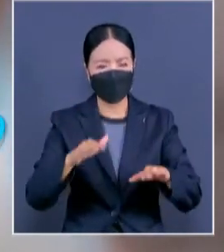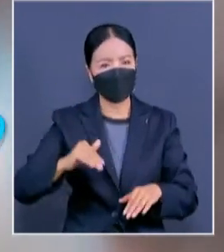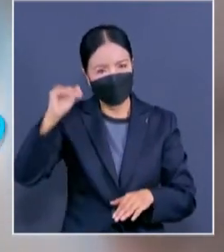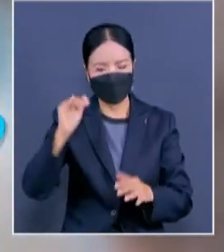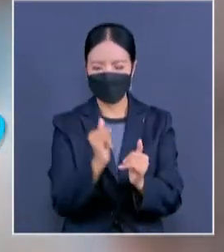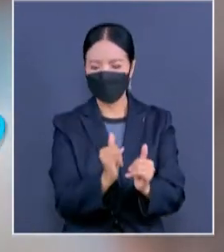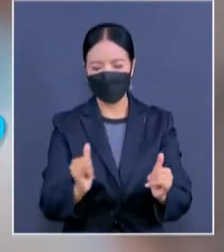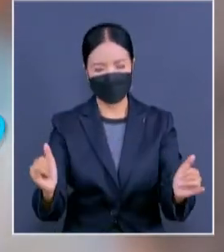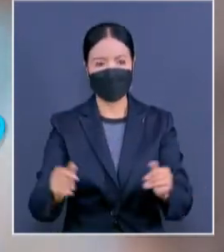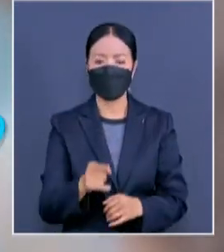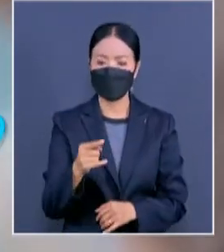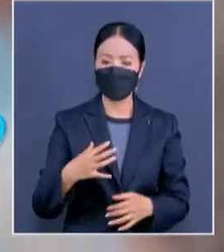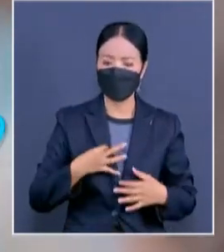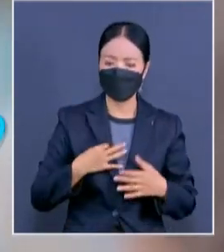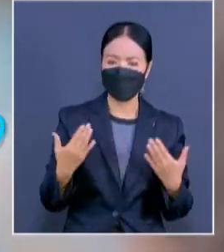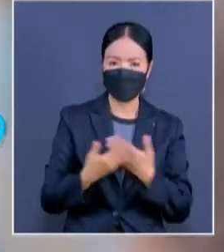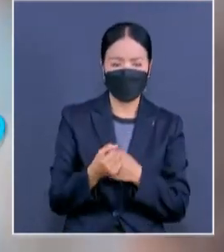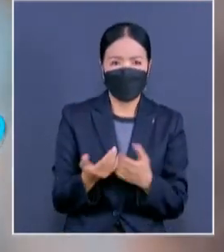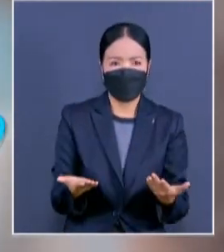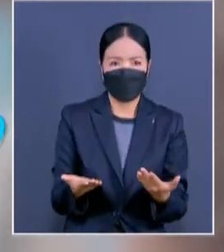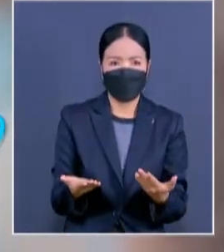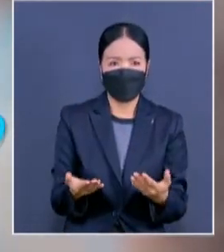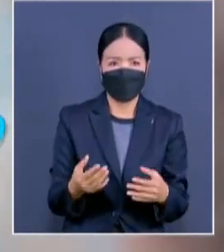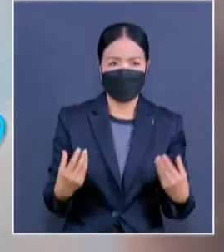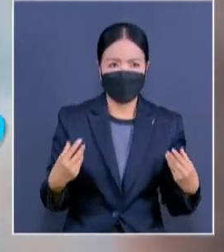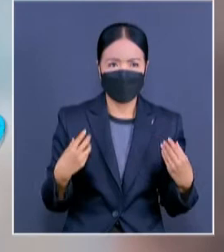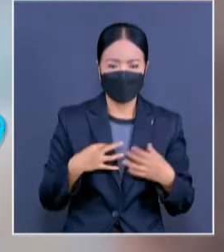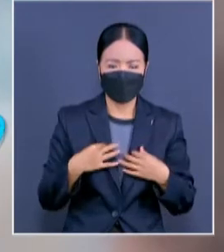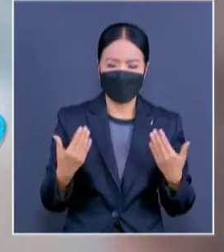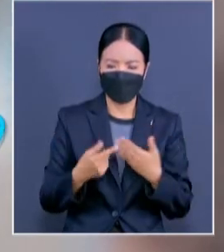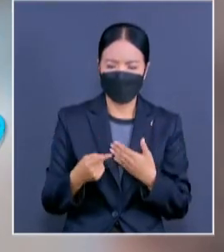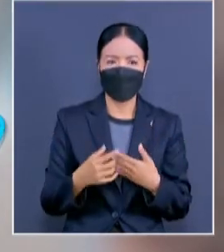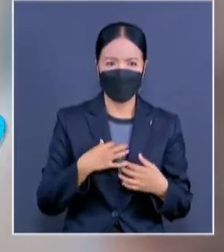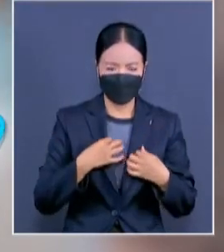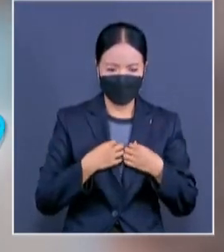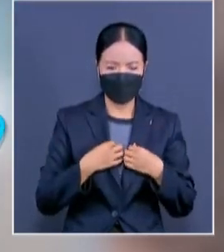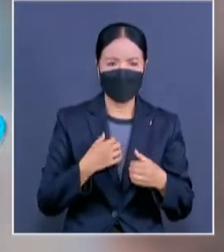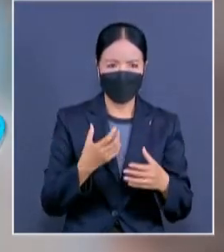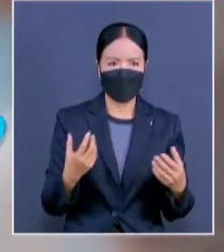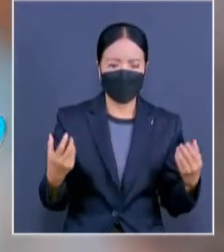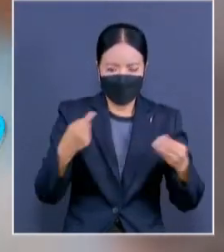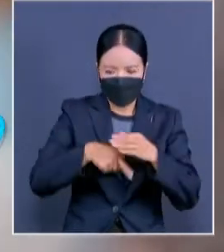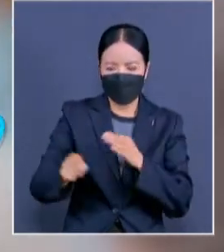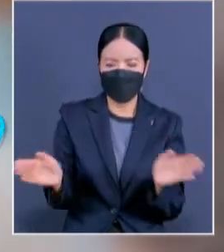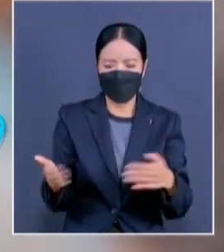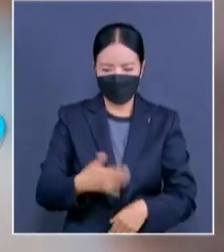แล้วเวลาเราเปลี่ยนเสื้อผ้าไปอาบน้ำหรืออะไรอย่างนี้ก็เห็นกันหมดสิ ใช่ค่ะแต่ว่าหนูเอาเสื้อผ้าไปใส่ในห้องน้ำเล